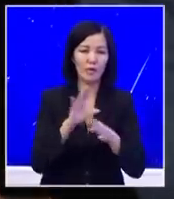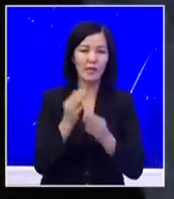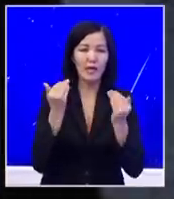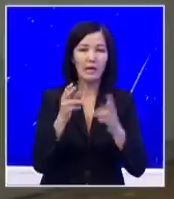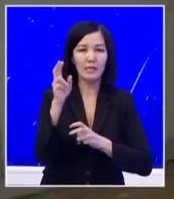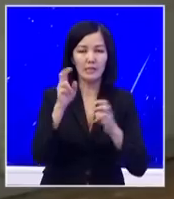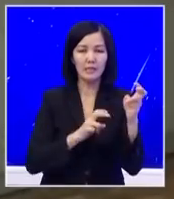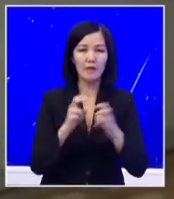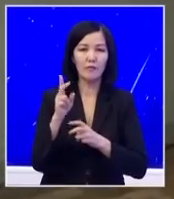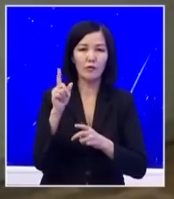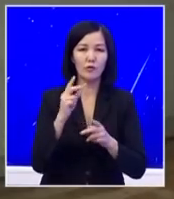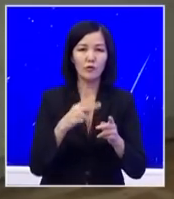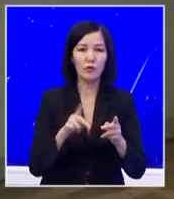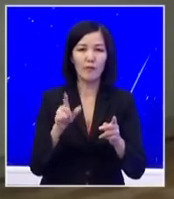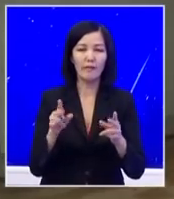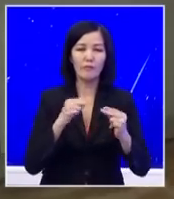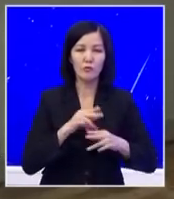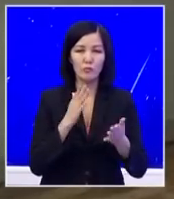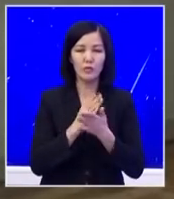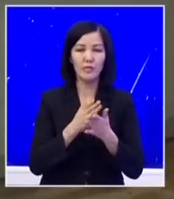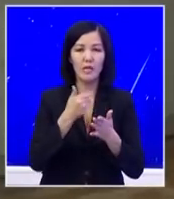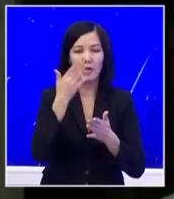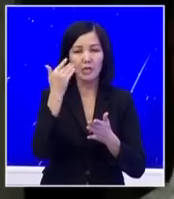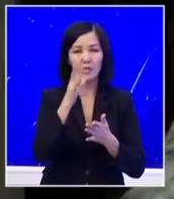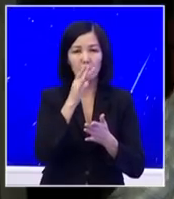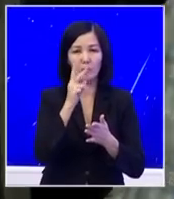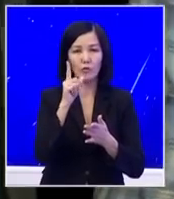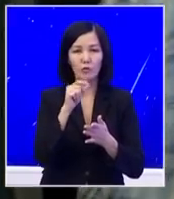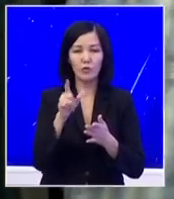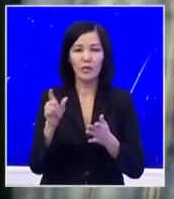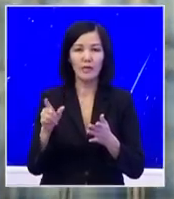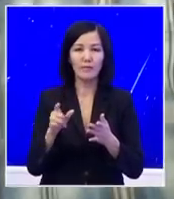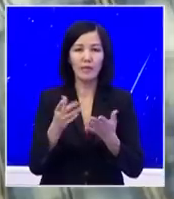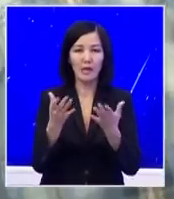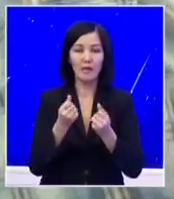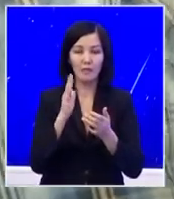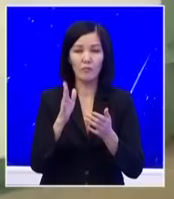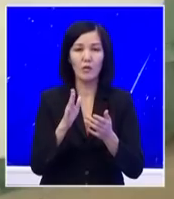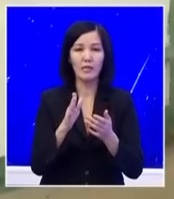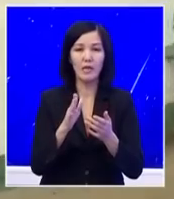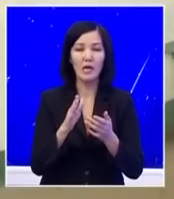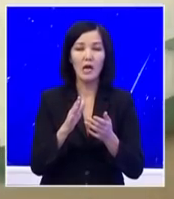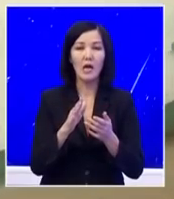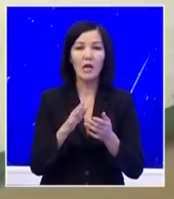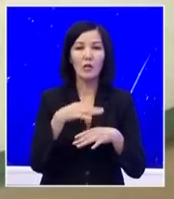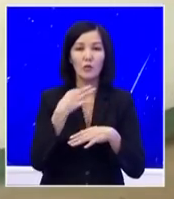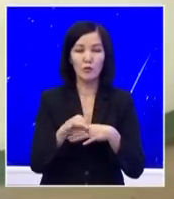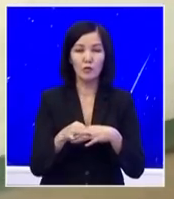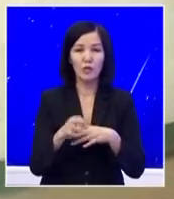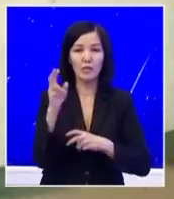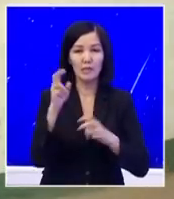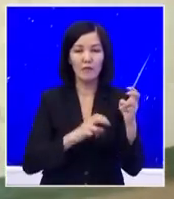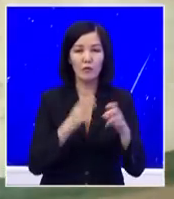өндіріс мекемесінде 120 адам жұмыс істейді. Жазғы маусымда тағы 100 тұрғынды қатарға қоспақ. Ал дәл маусымдық кезең қызған тұста